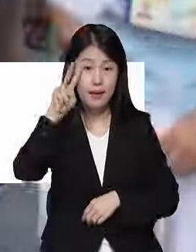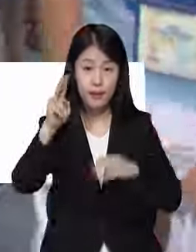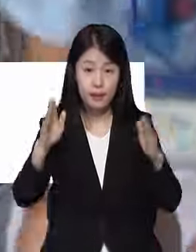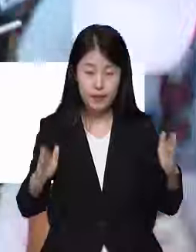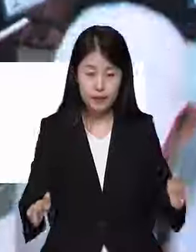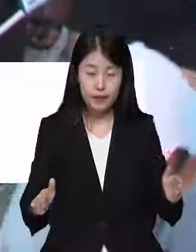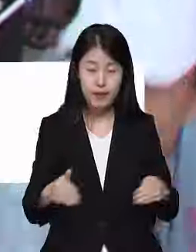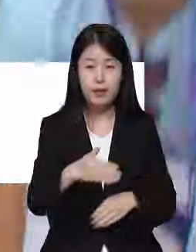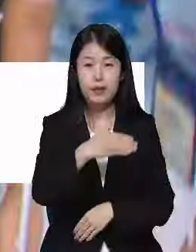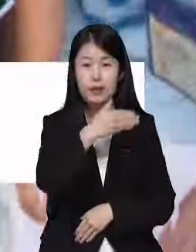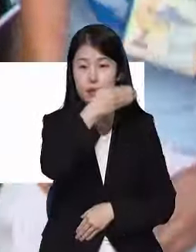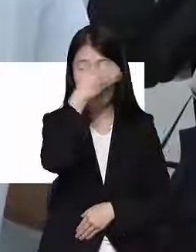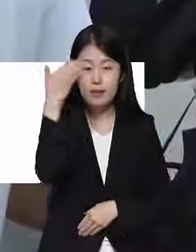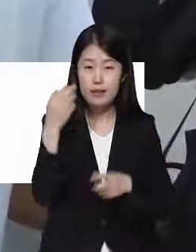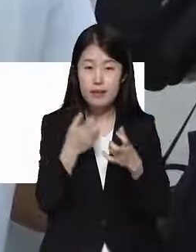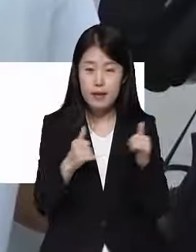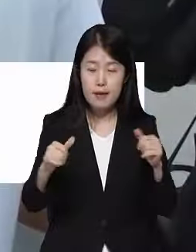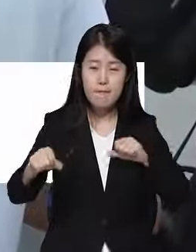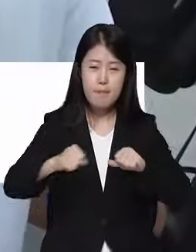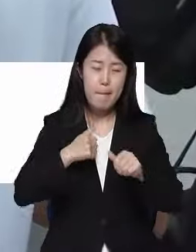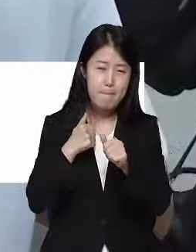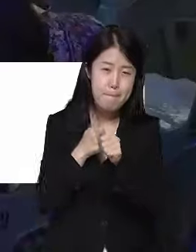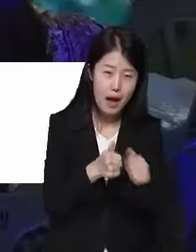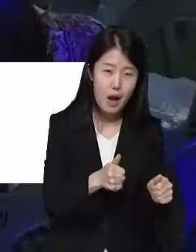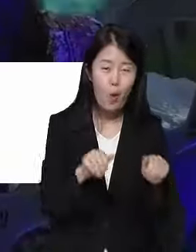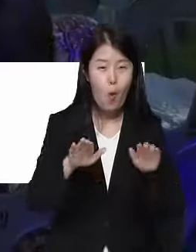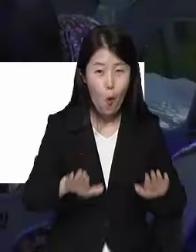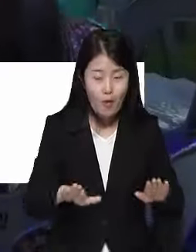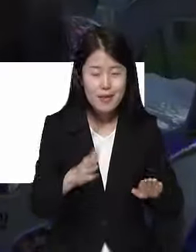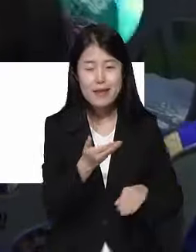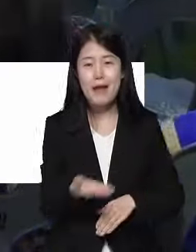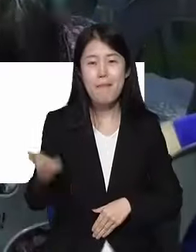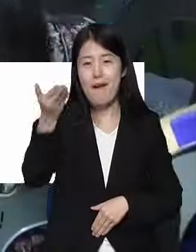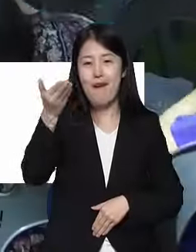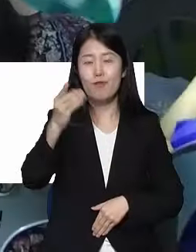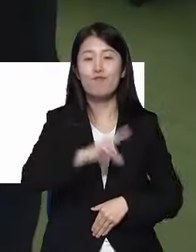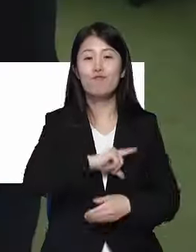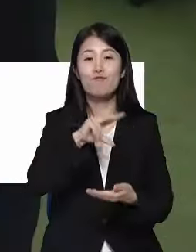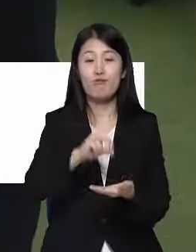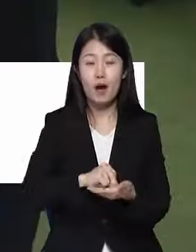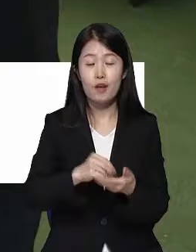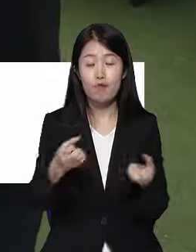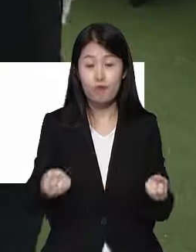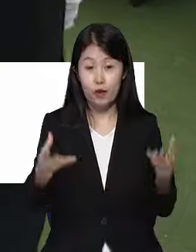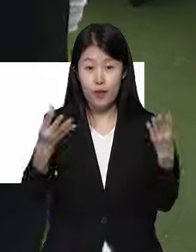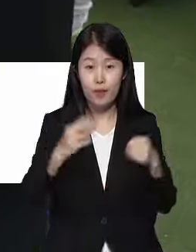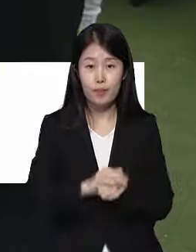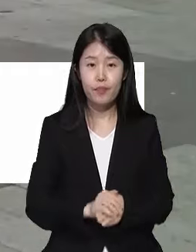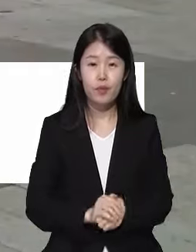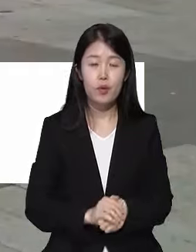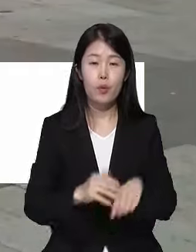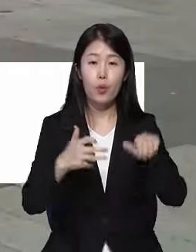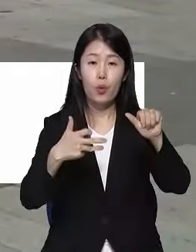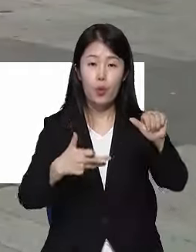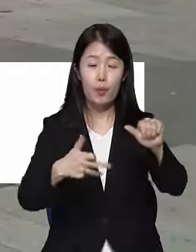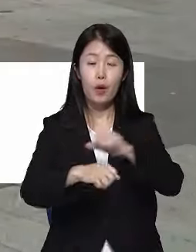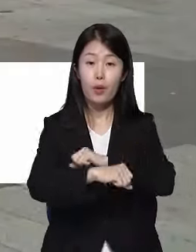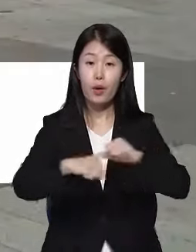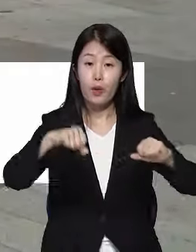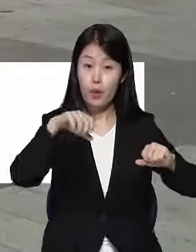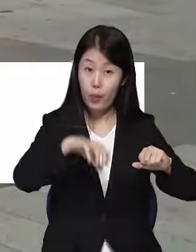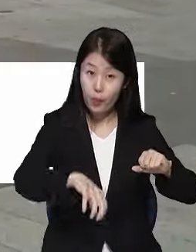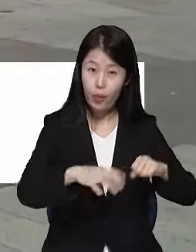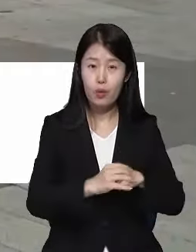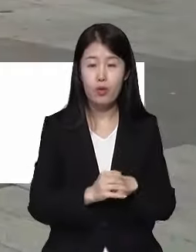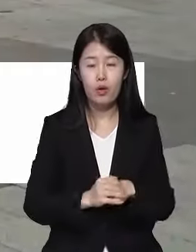동안 청년 돌파, 오늘도 레벨업을 주제로 청년축제를 열고 5.18 민주광장 일원에서 토크쇼와